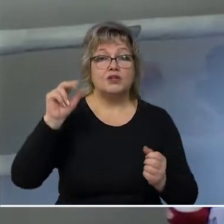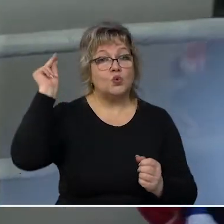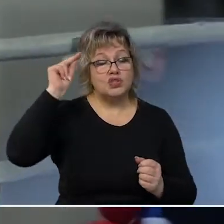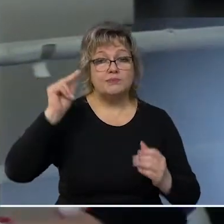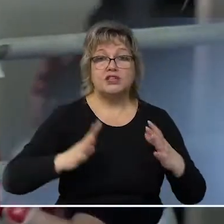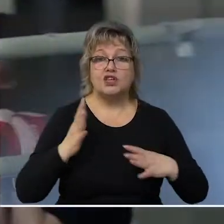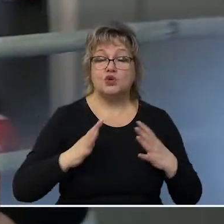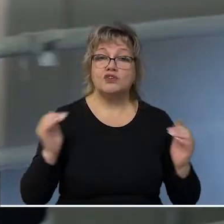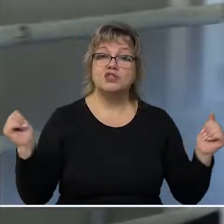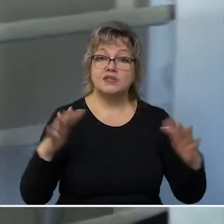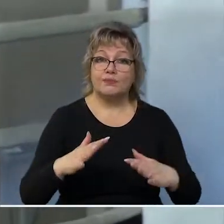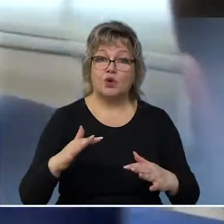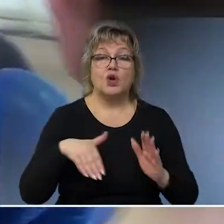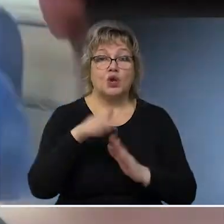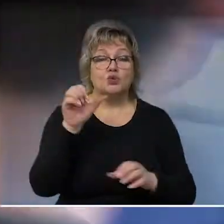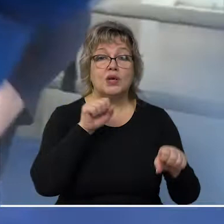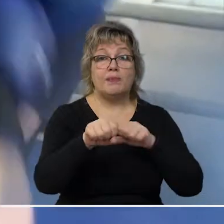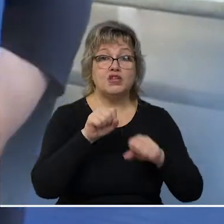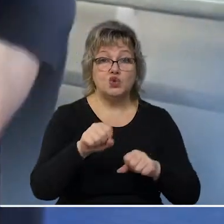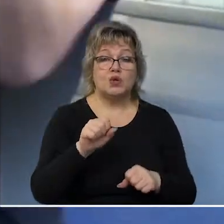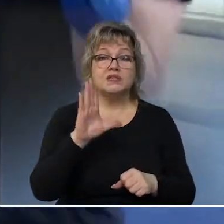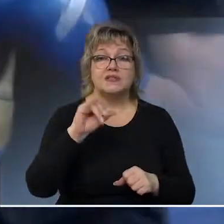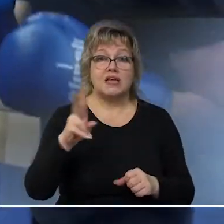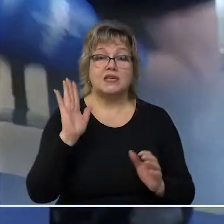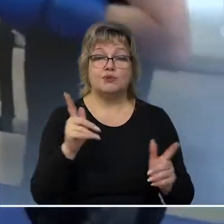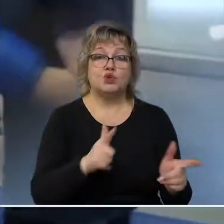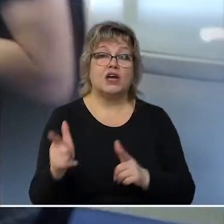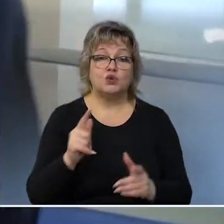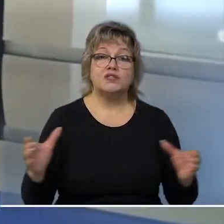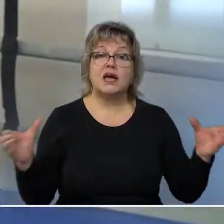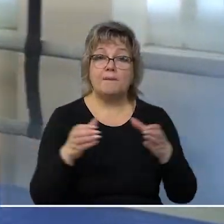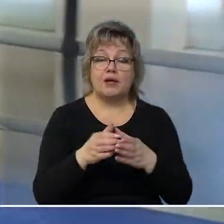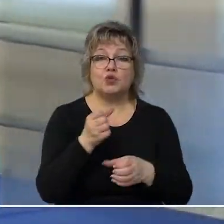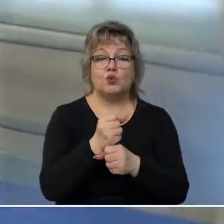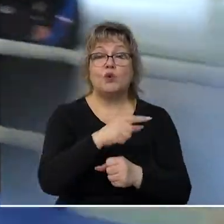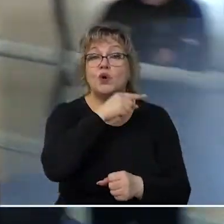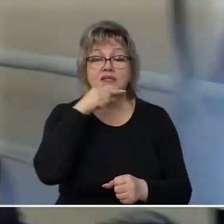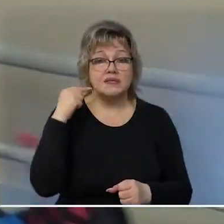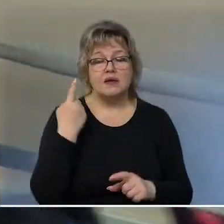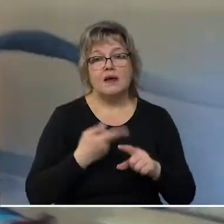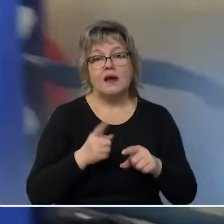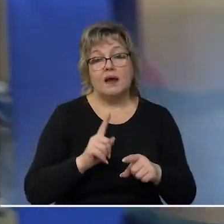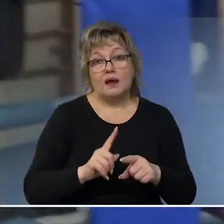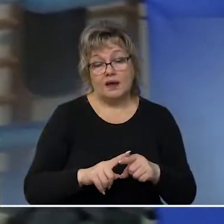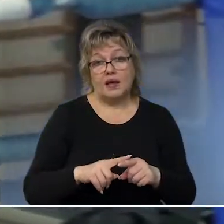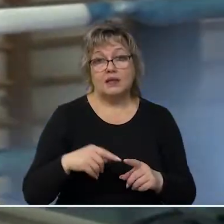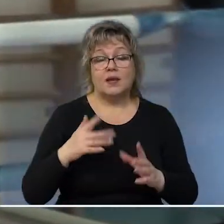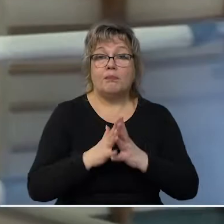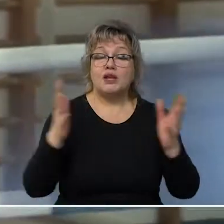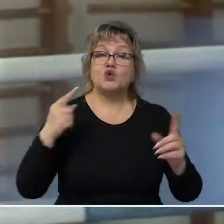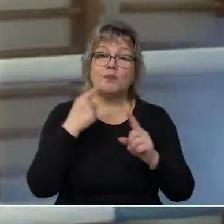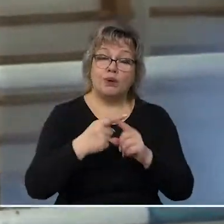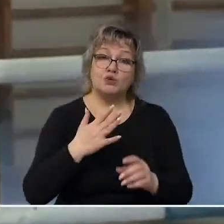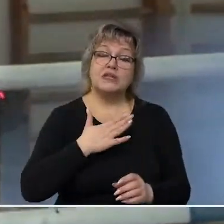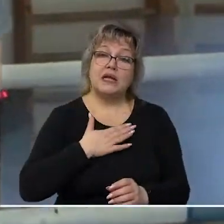и на учебно-тренировочных сборах. Лучшие боксеры ЮФО в Сальске будут готовиться к командному Кубку России. Это большой плюс для